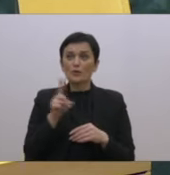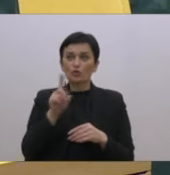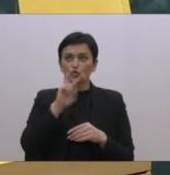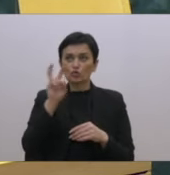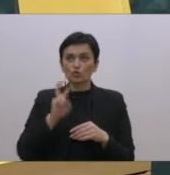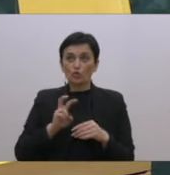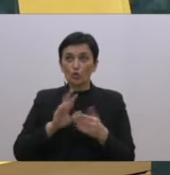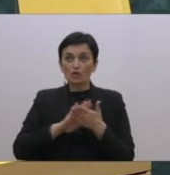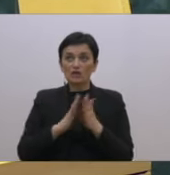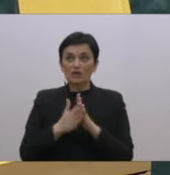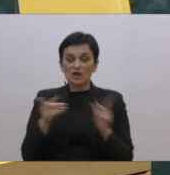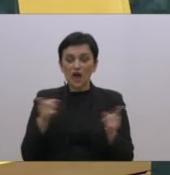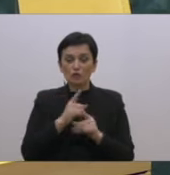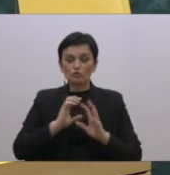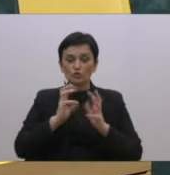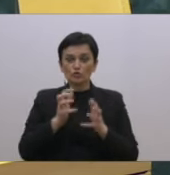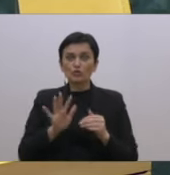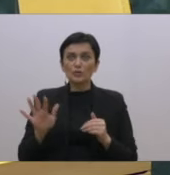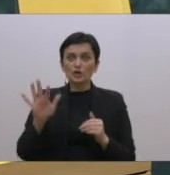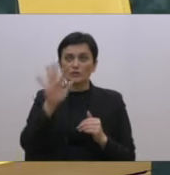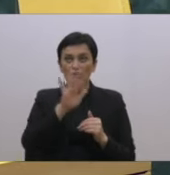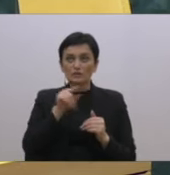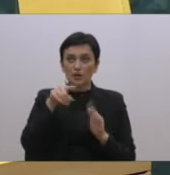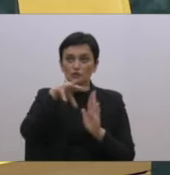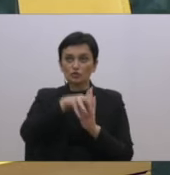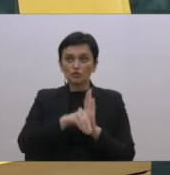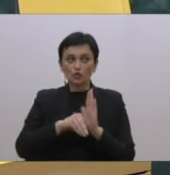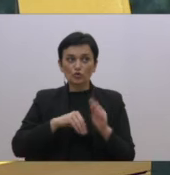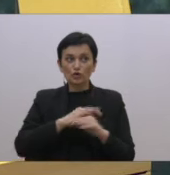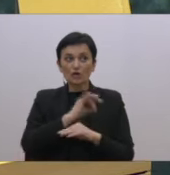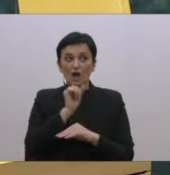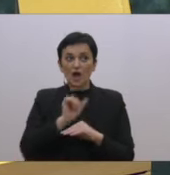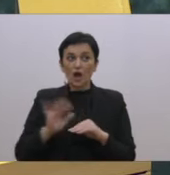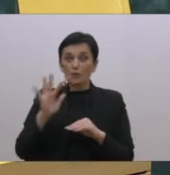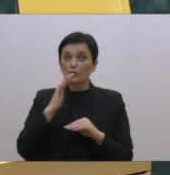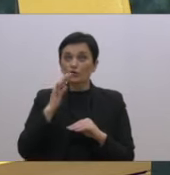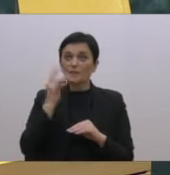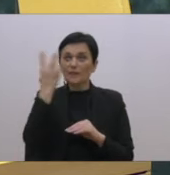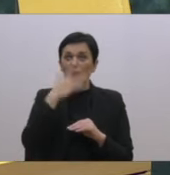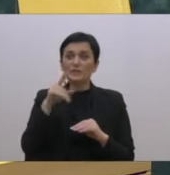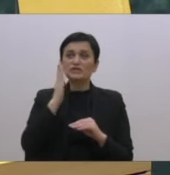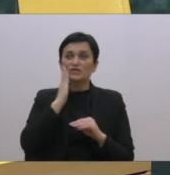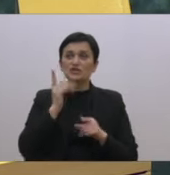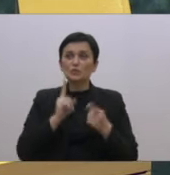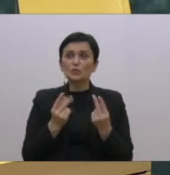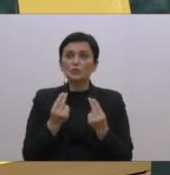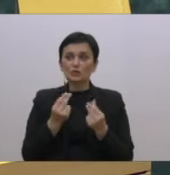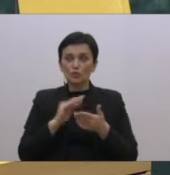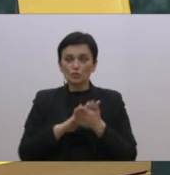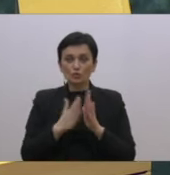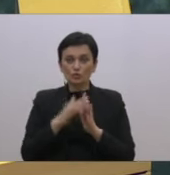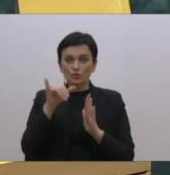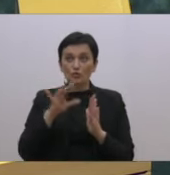დოლარის გარიგებები დადო მსოფლიოს არაერთ ქვეყანაში, მათ შორის აღმოსავლეთ ევროპისა და აფრიკის ქვეყნებში, სინამდვილეში ფინანსური პირამიდა